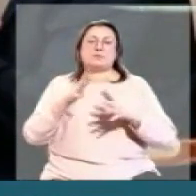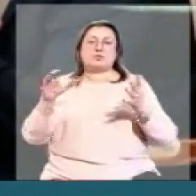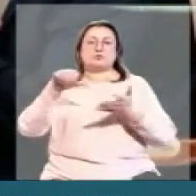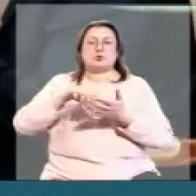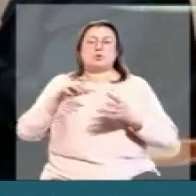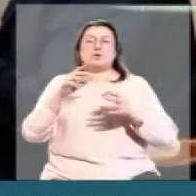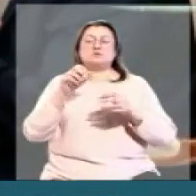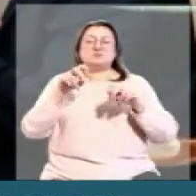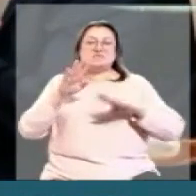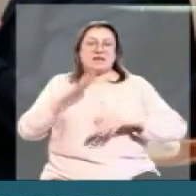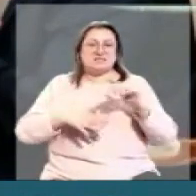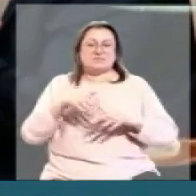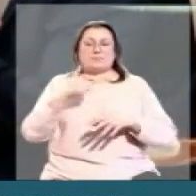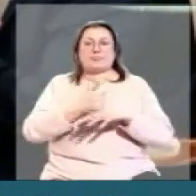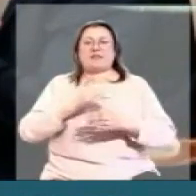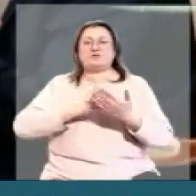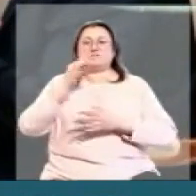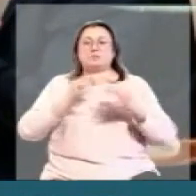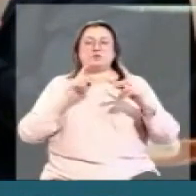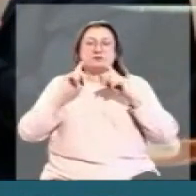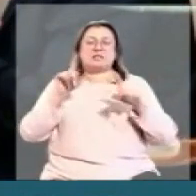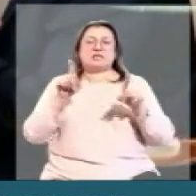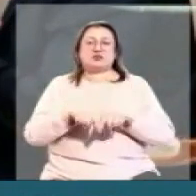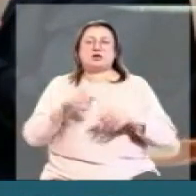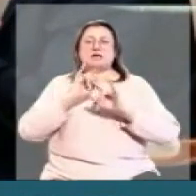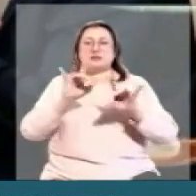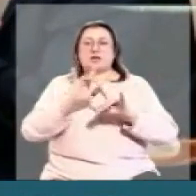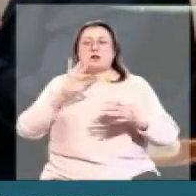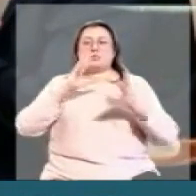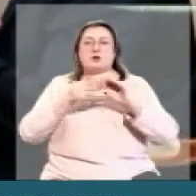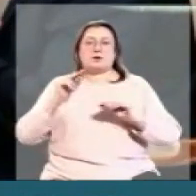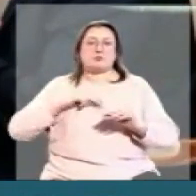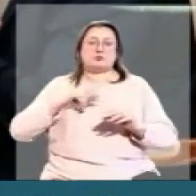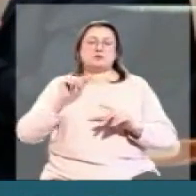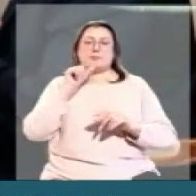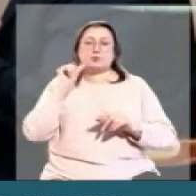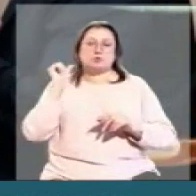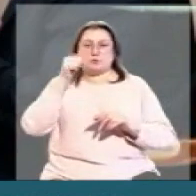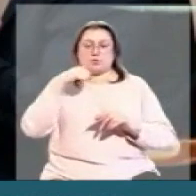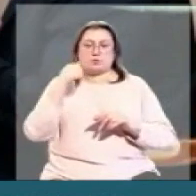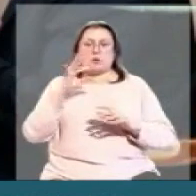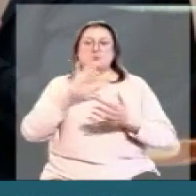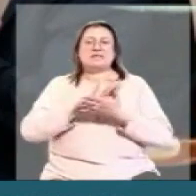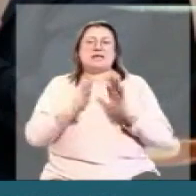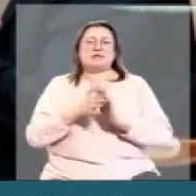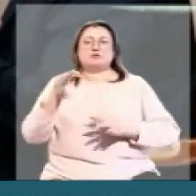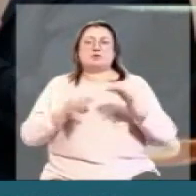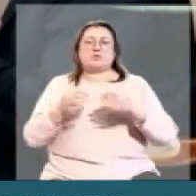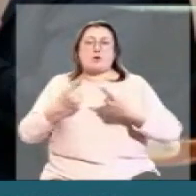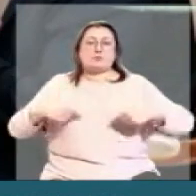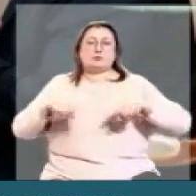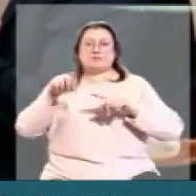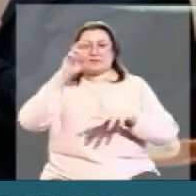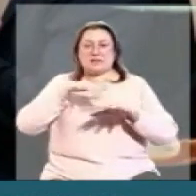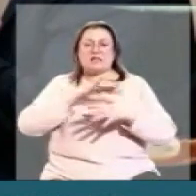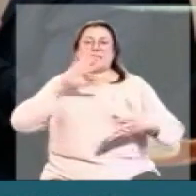больше узких специалистов. Глава Высшего судебного совета также доложил об итогах деятельности за прошлый год, о состоянии судейского корпуса